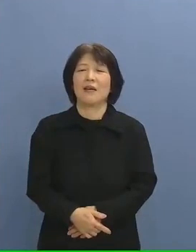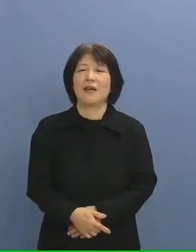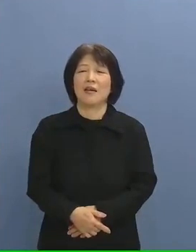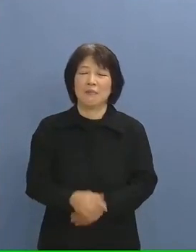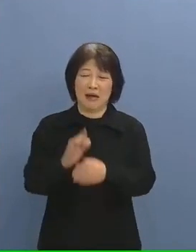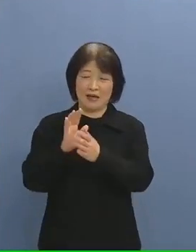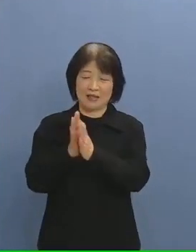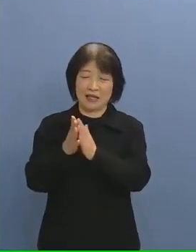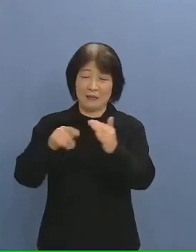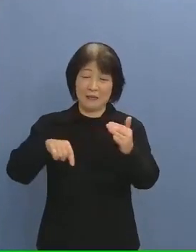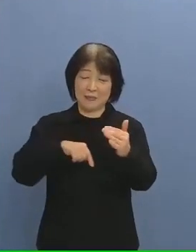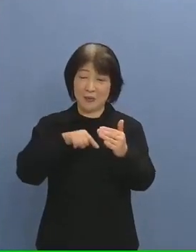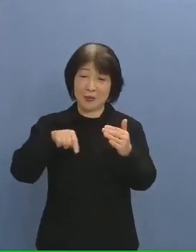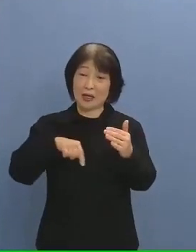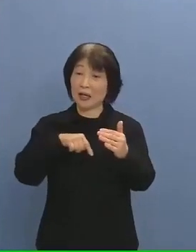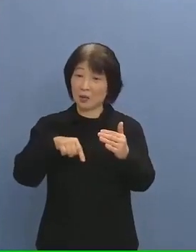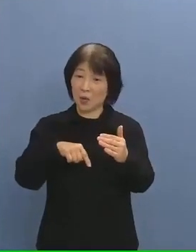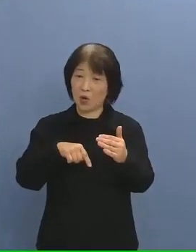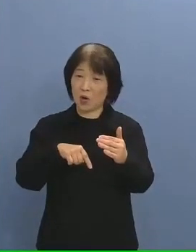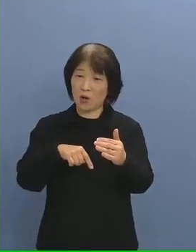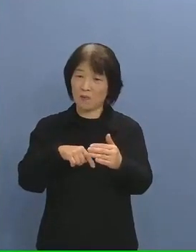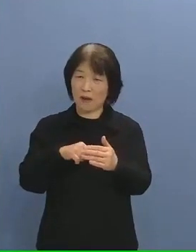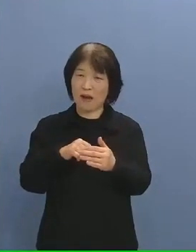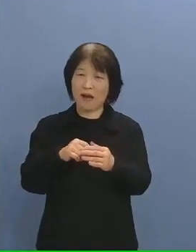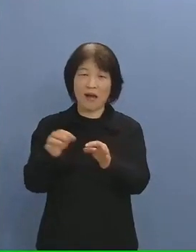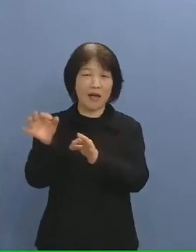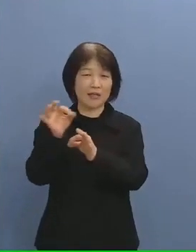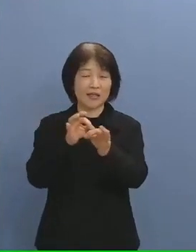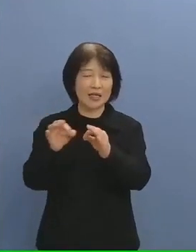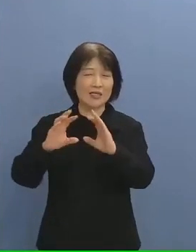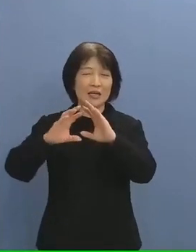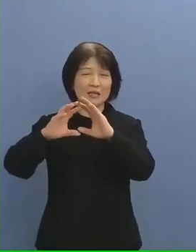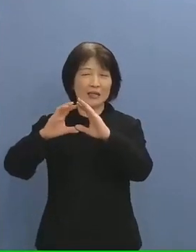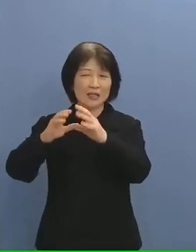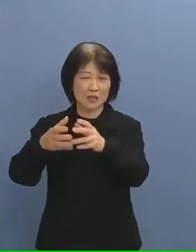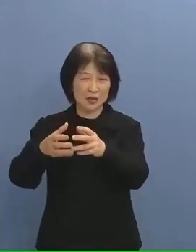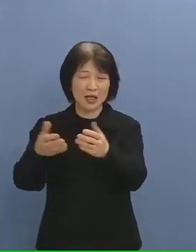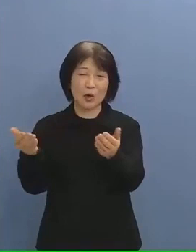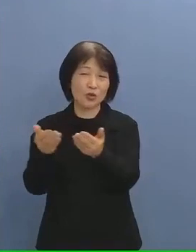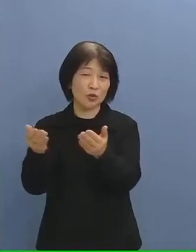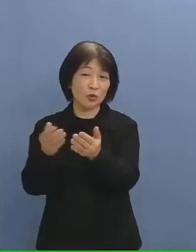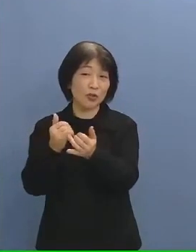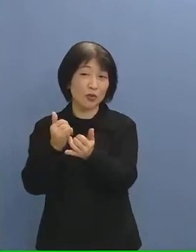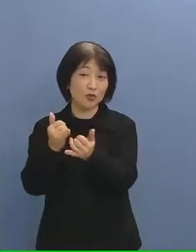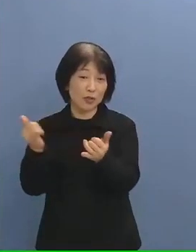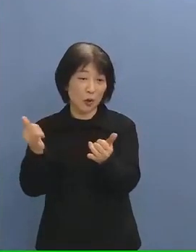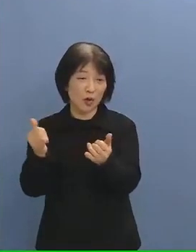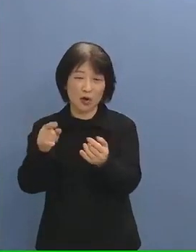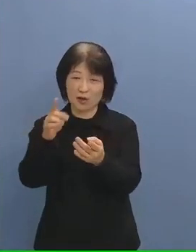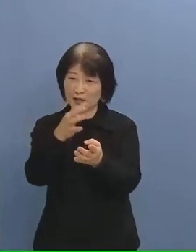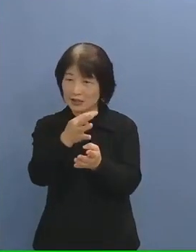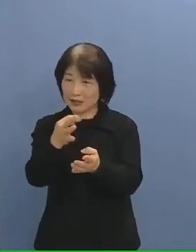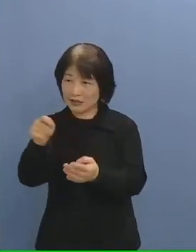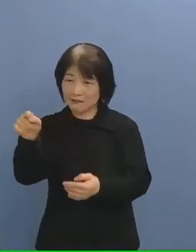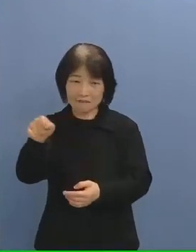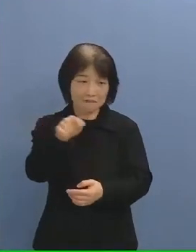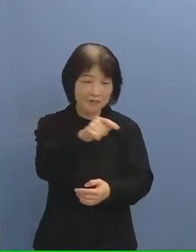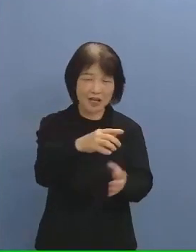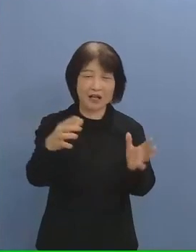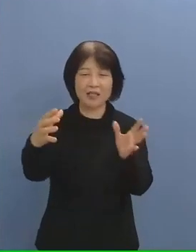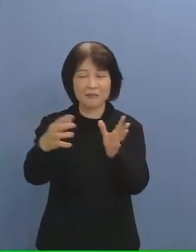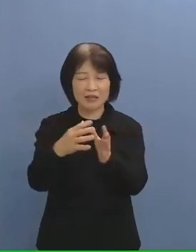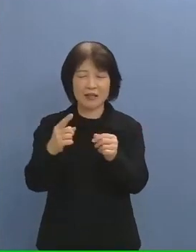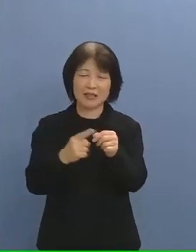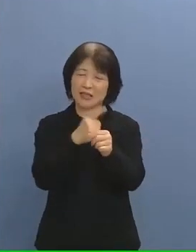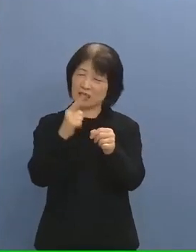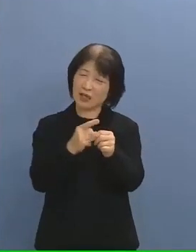県内の経済界であったりとか、そういった方々を中心にお集まりいただいて、で開催をさせていただきまして、1時間